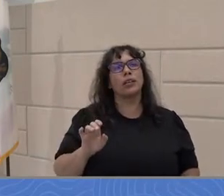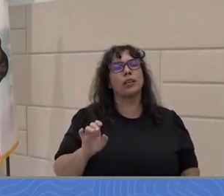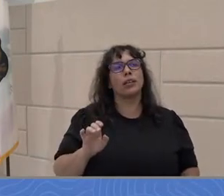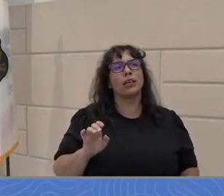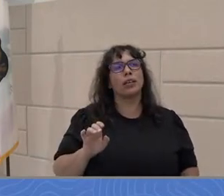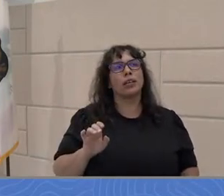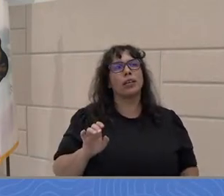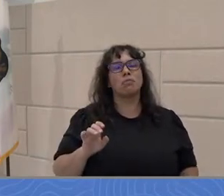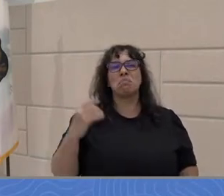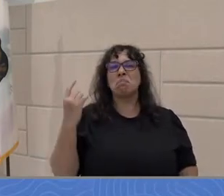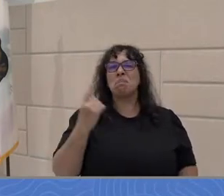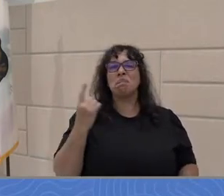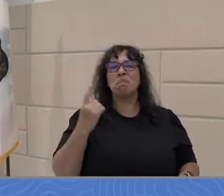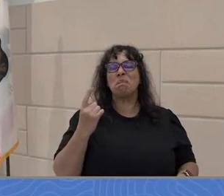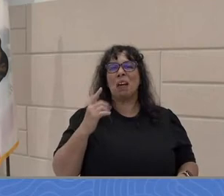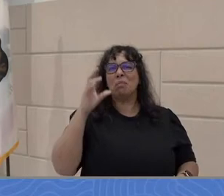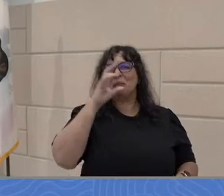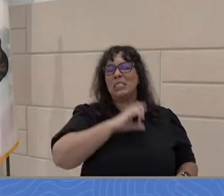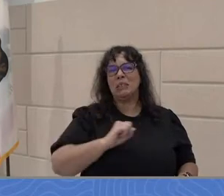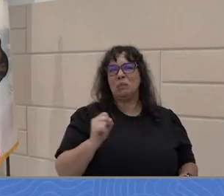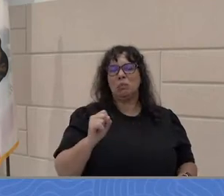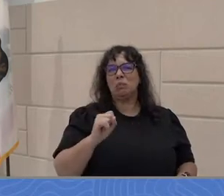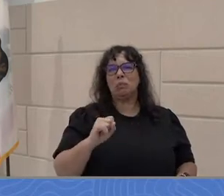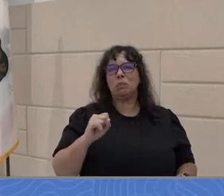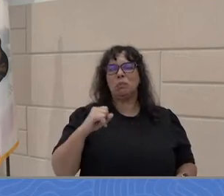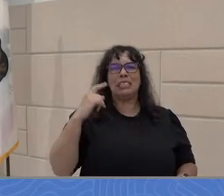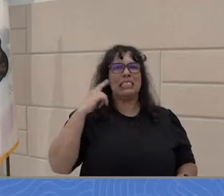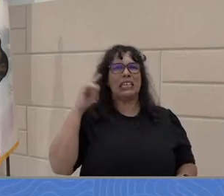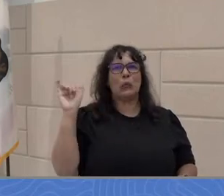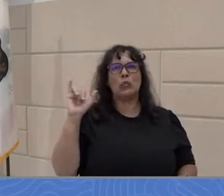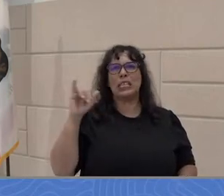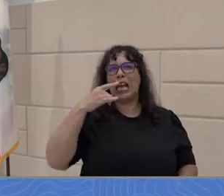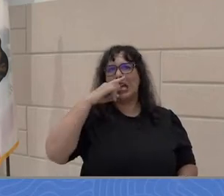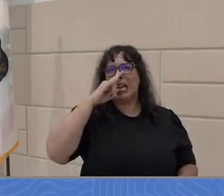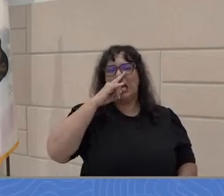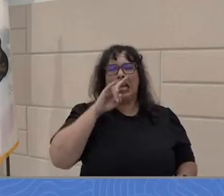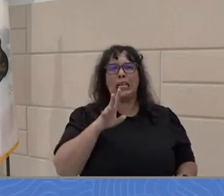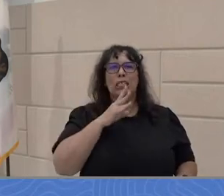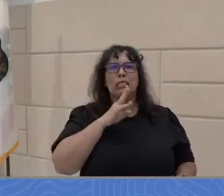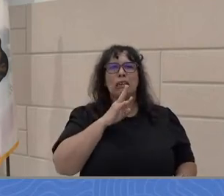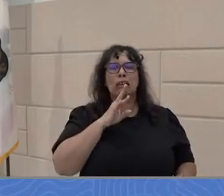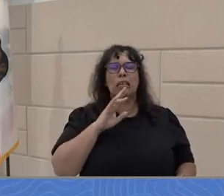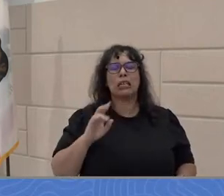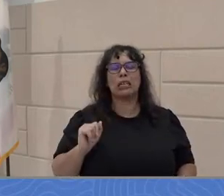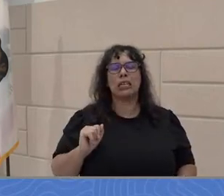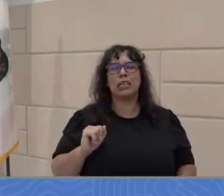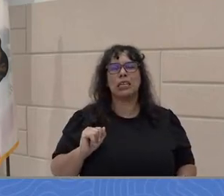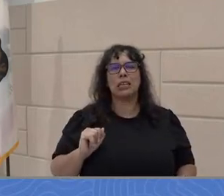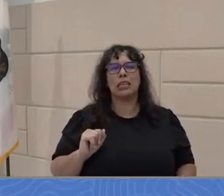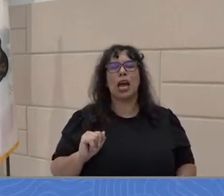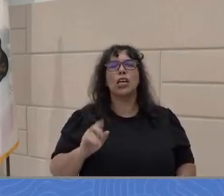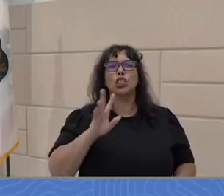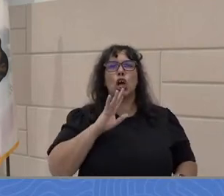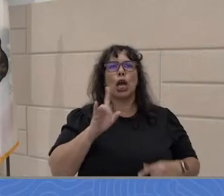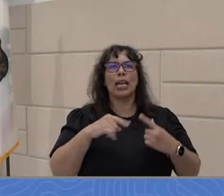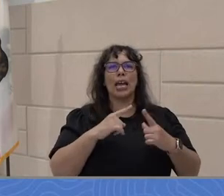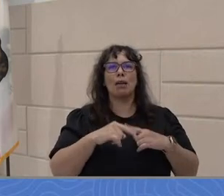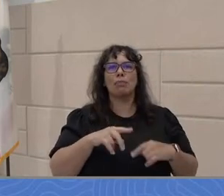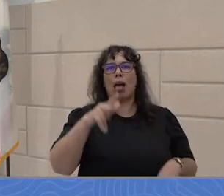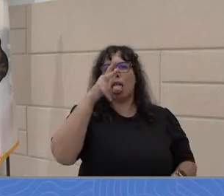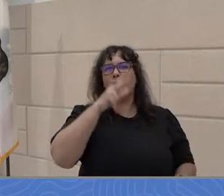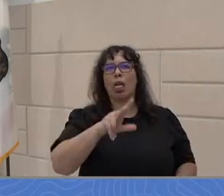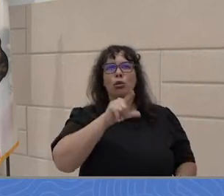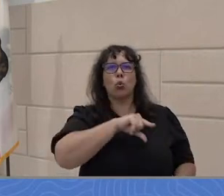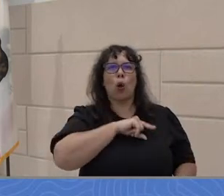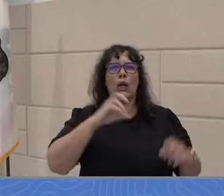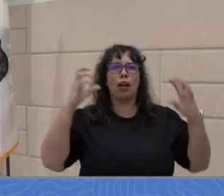ជែកអំពីការបង្ហាត់នៅក្នុងថ្នាក់ដែលបង្ហាត់សំឡេងស្ដាប់ទៅធ្វើឲ្យ